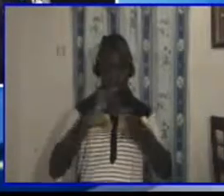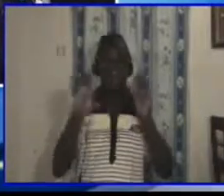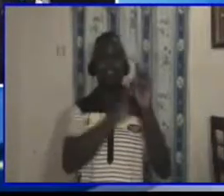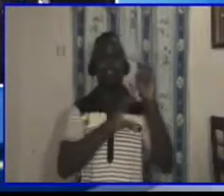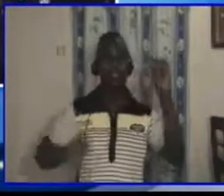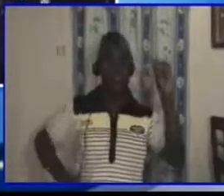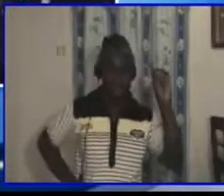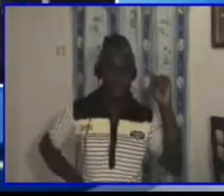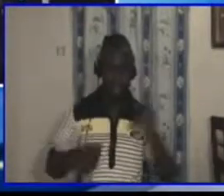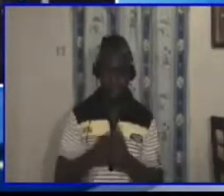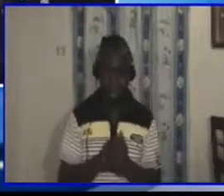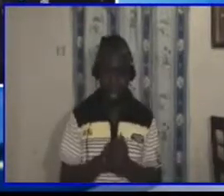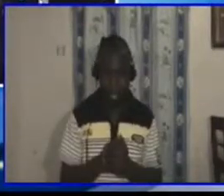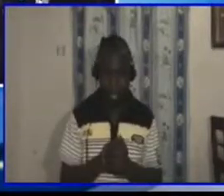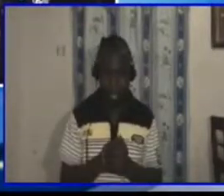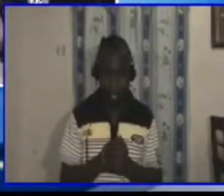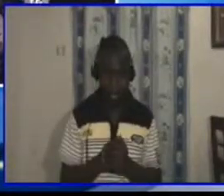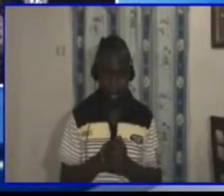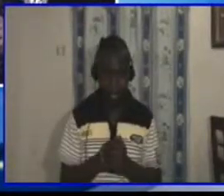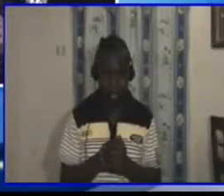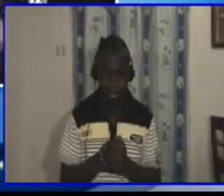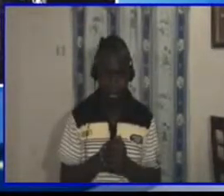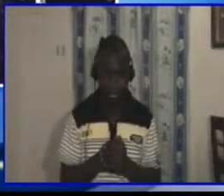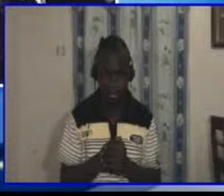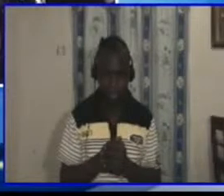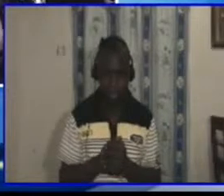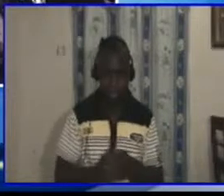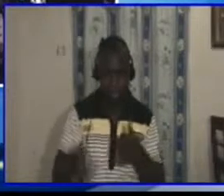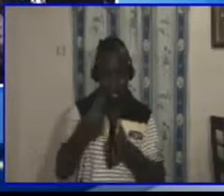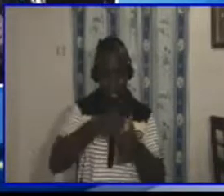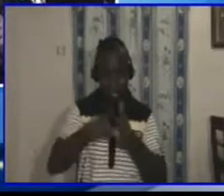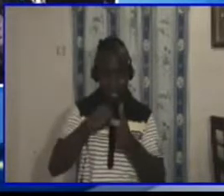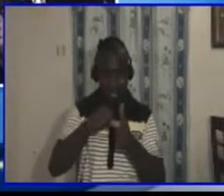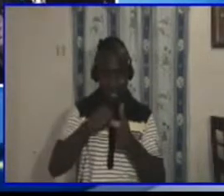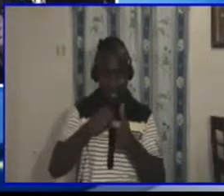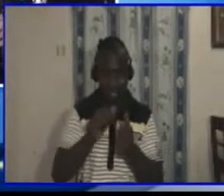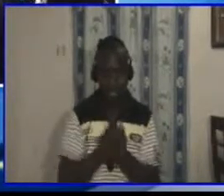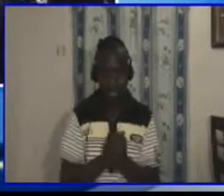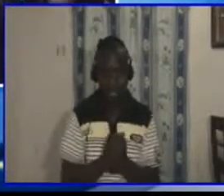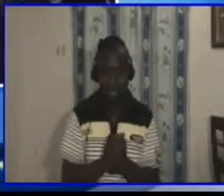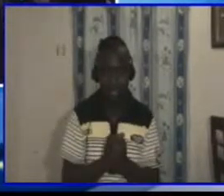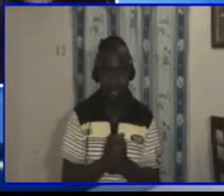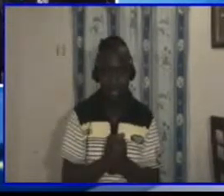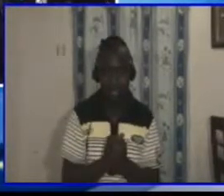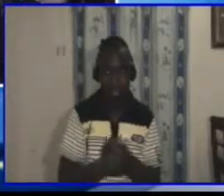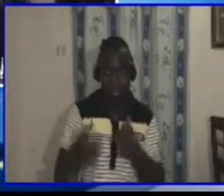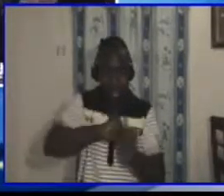ogni insegnamento biblico unisce il corpo di cristo